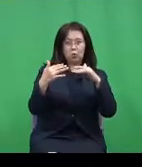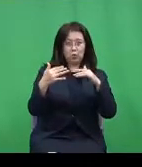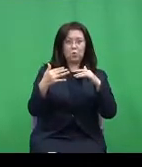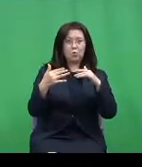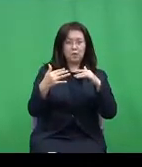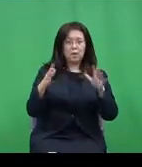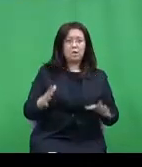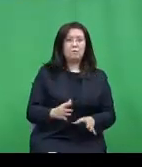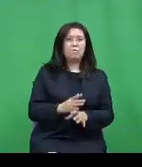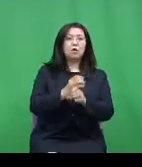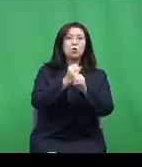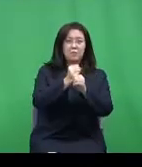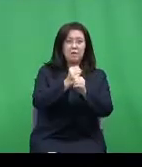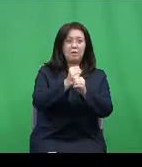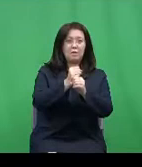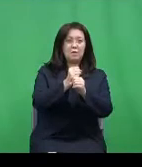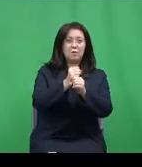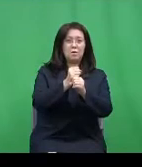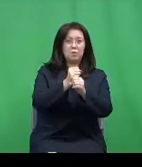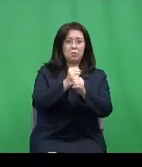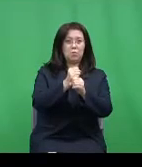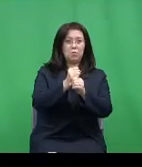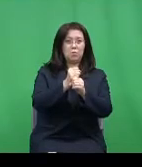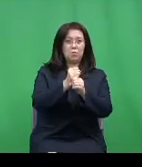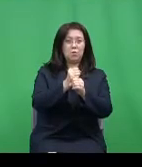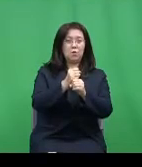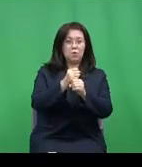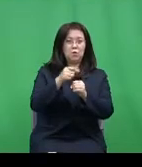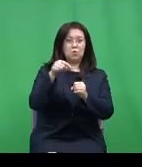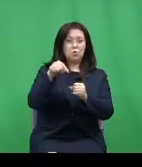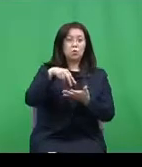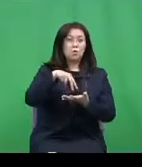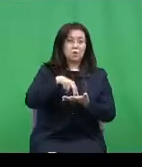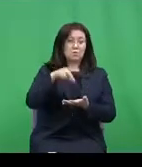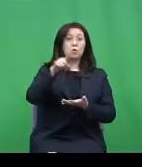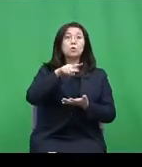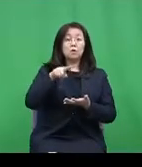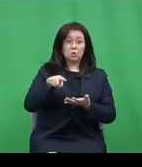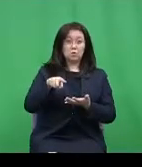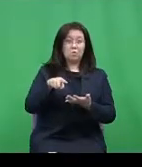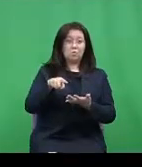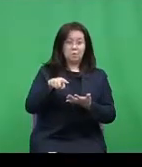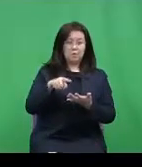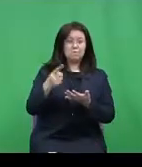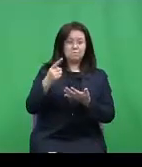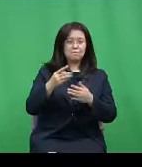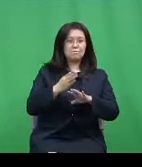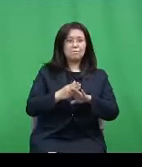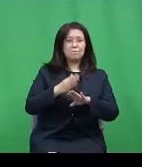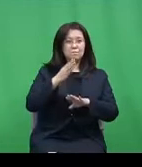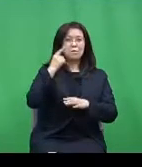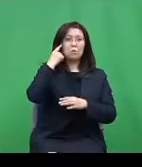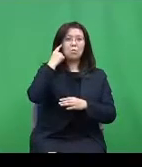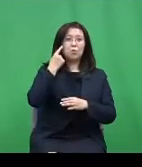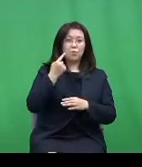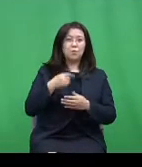しっかり議論して取りまとめる、まあそういう立場の一人にしていただいたという